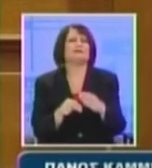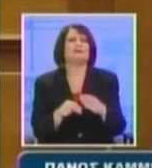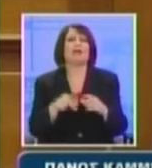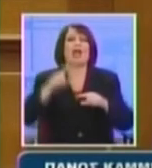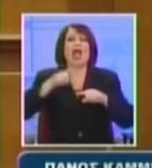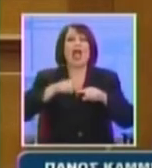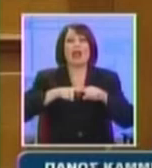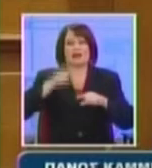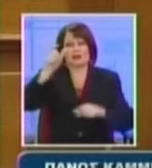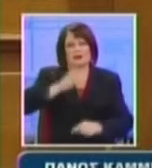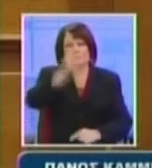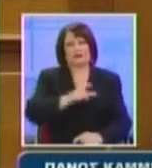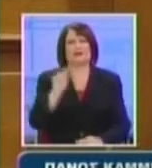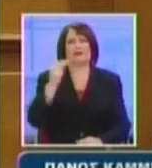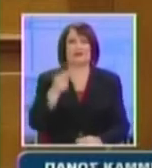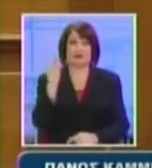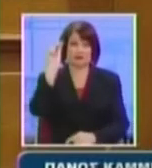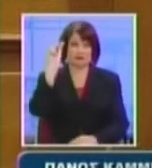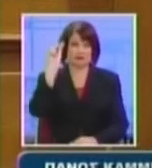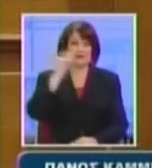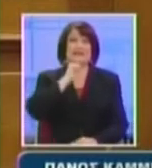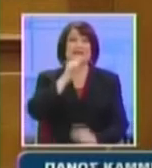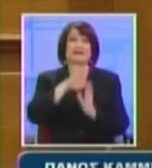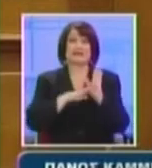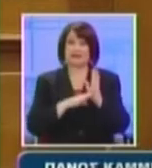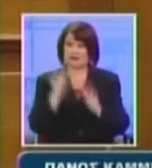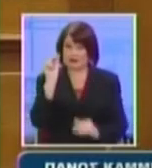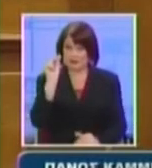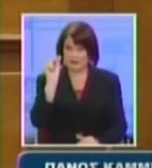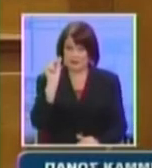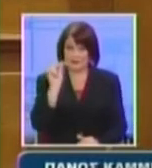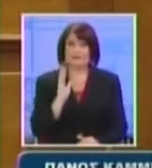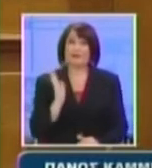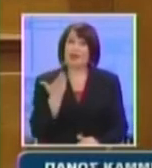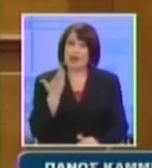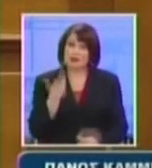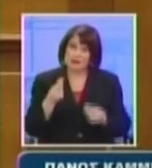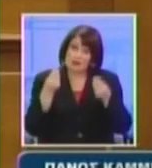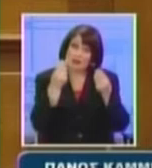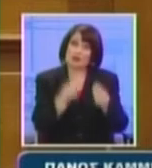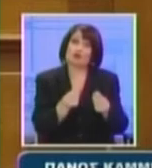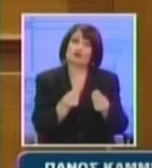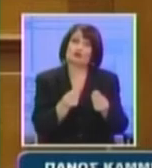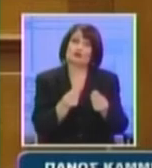Έλληνες βουλευτές, ορκισμένοι στο Σύνταγμα, εάν θα